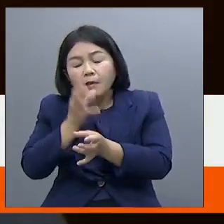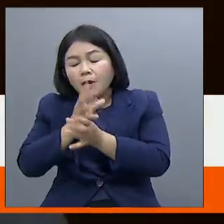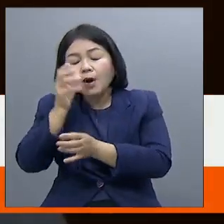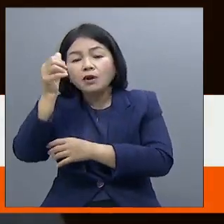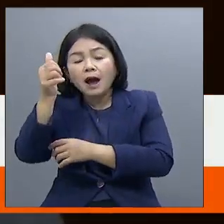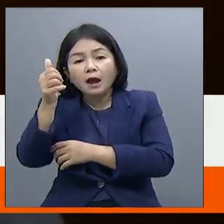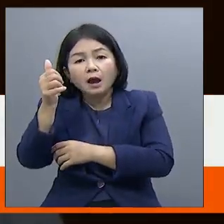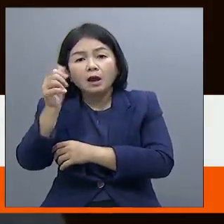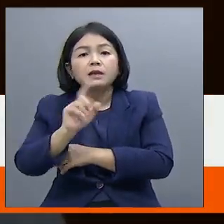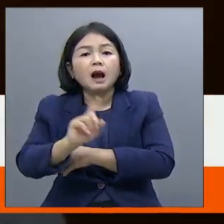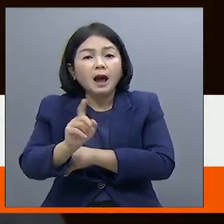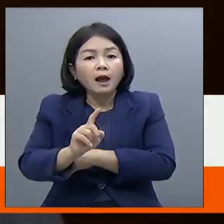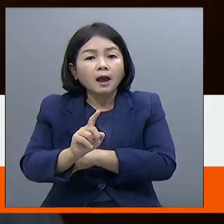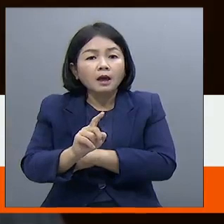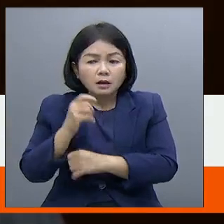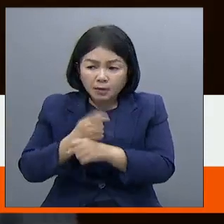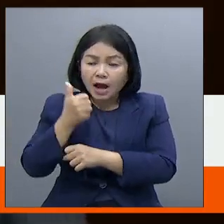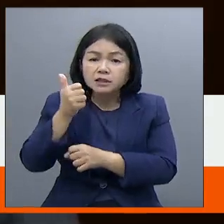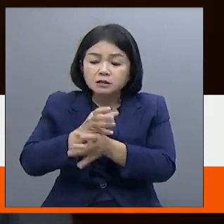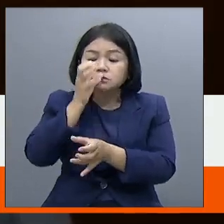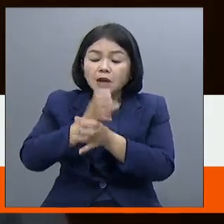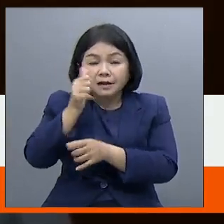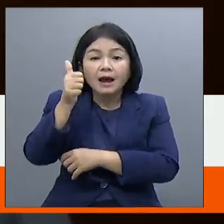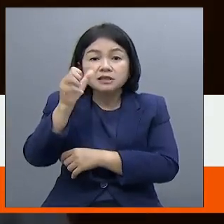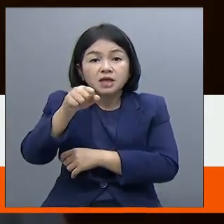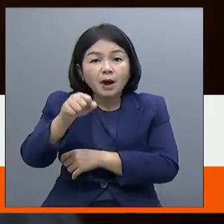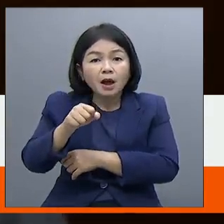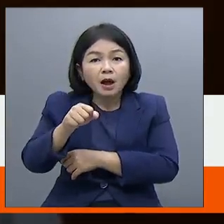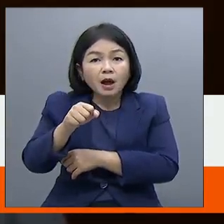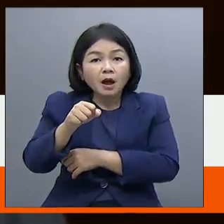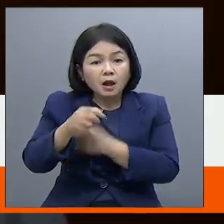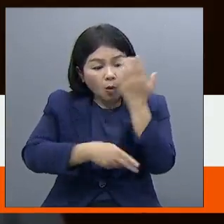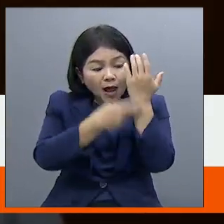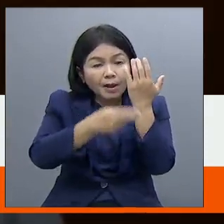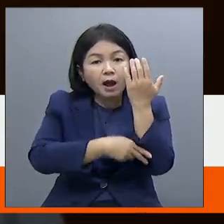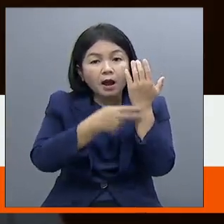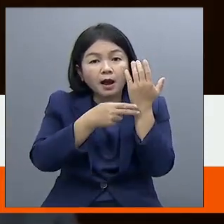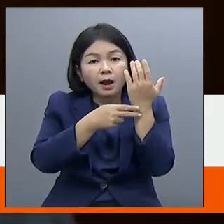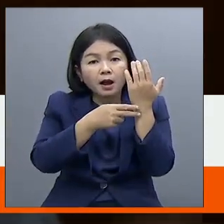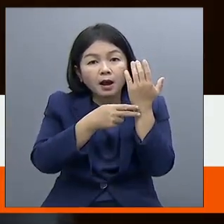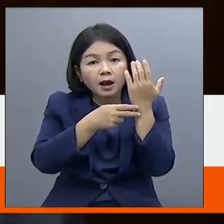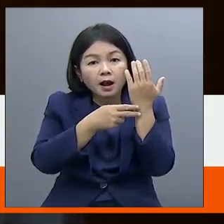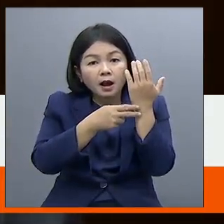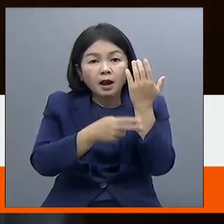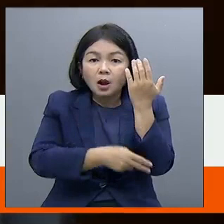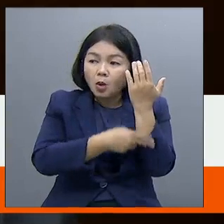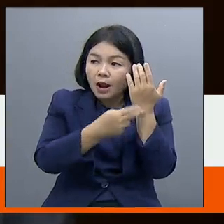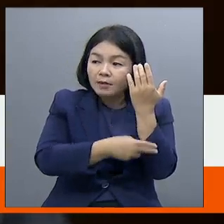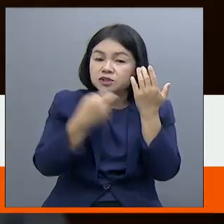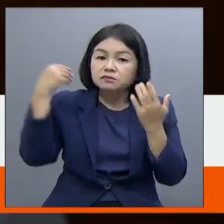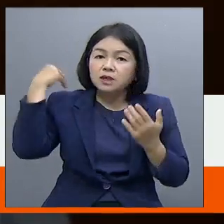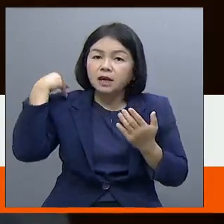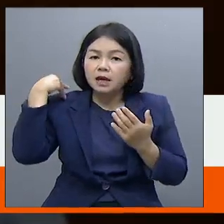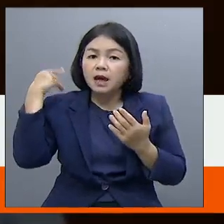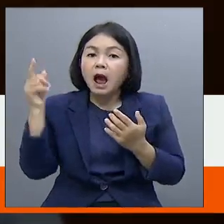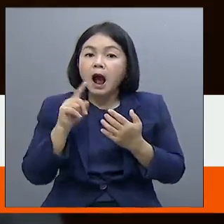านี้ได้ไหมก็ได้สิ เขายกเว้นโรงแรมนะบิ๊กโรงแรมที่มี